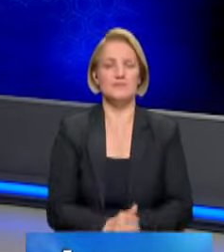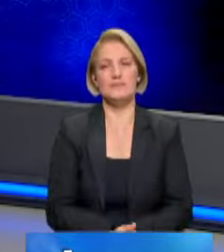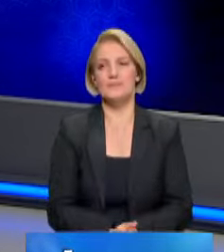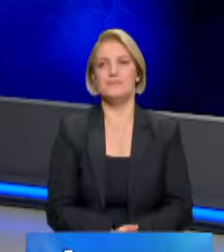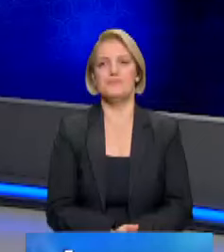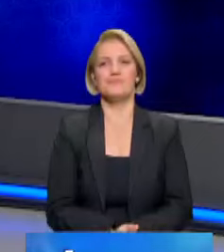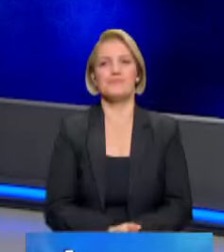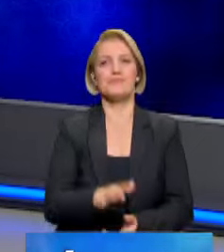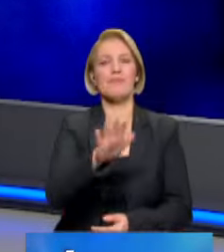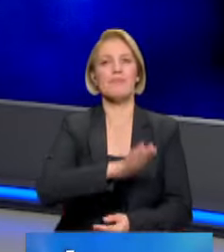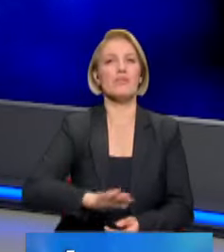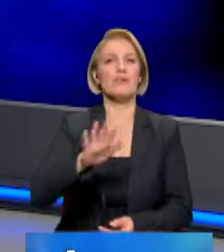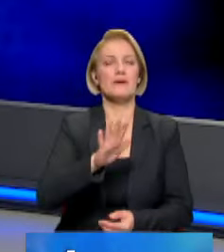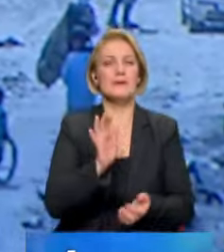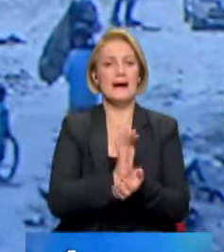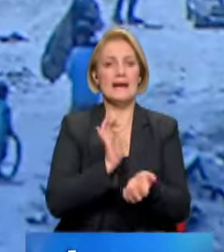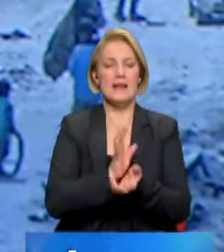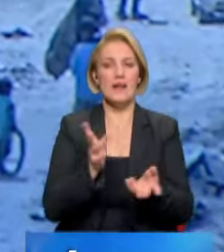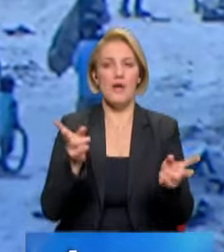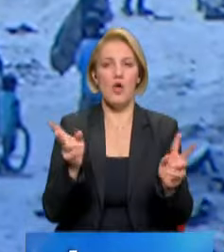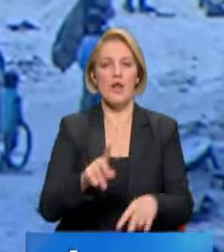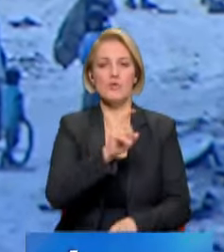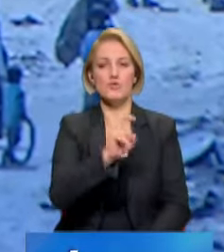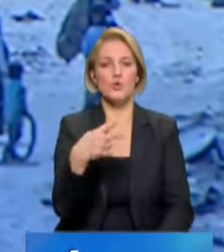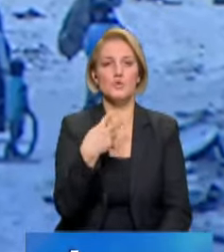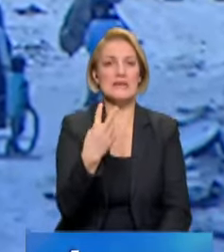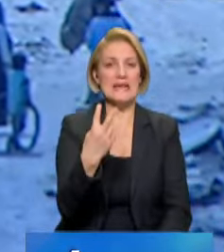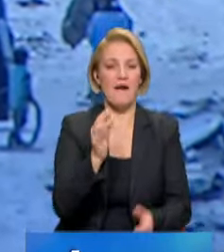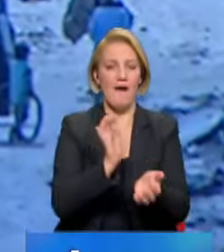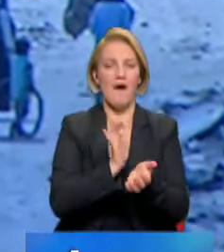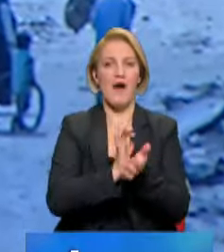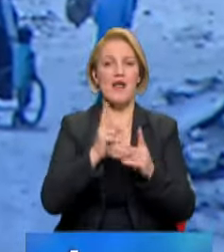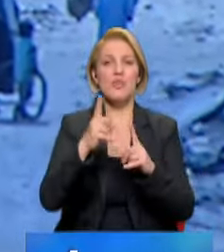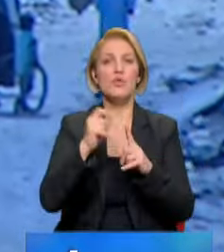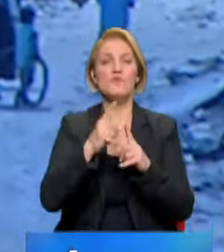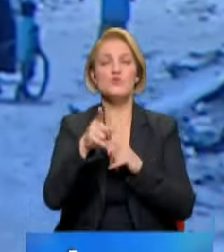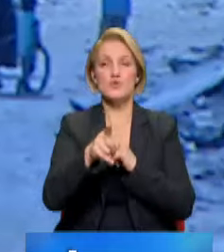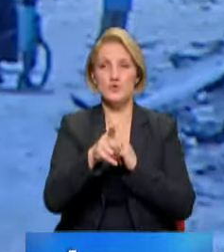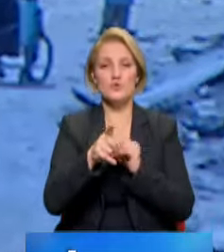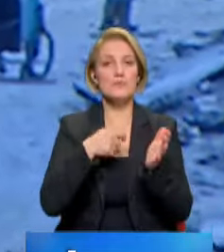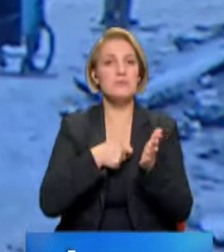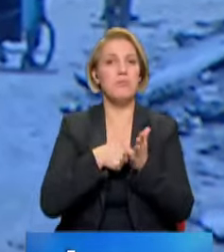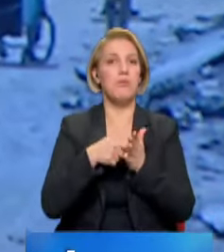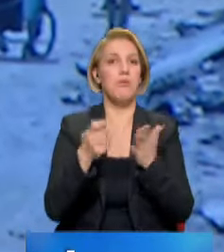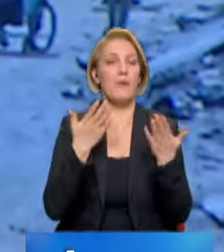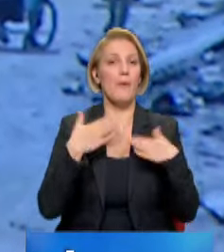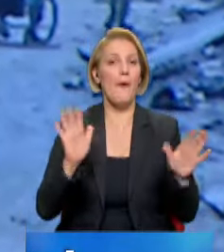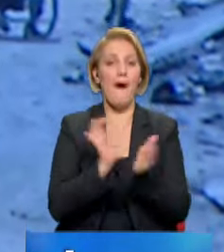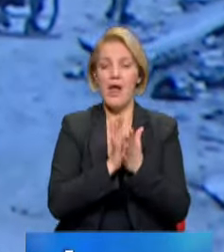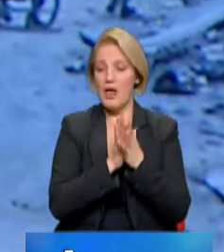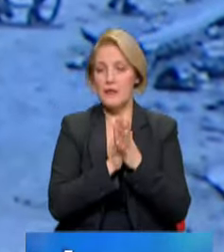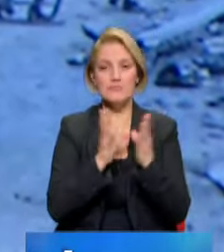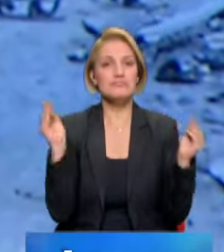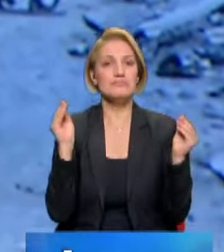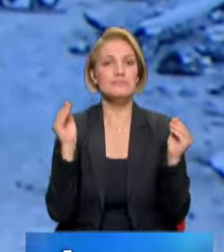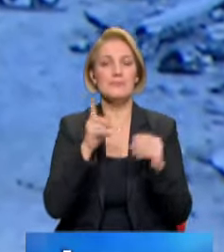edelim. Tüm fertleri ölen 902 aile nüfustan silindi. Geçtiğimiz hafta ilk bakışta burada bahsetmiştik. 1364